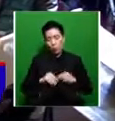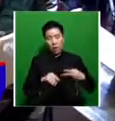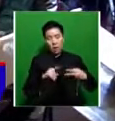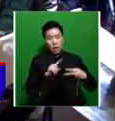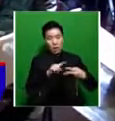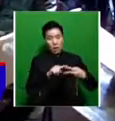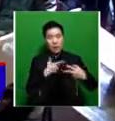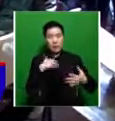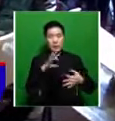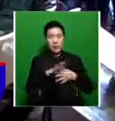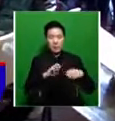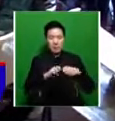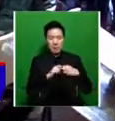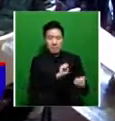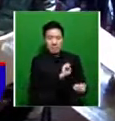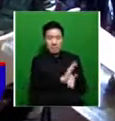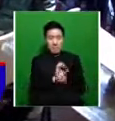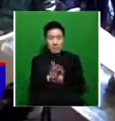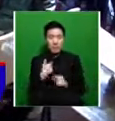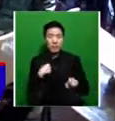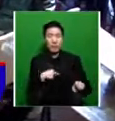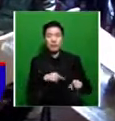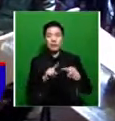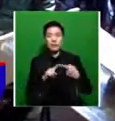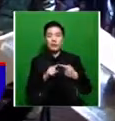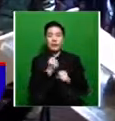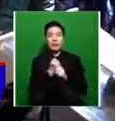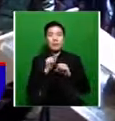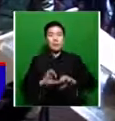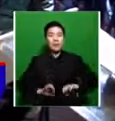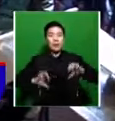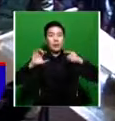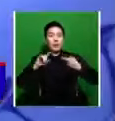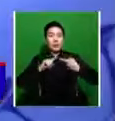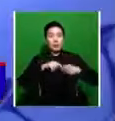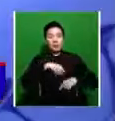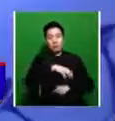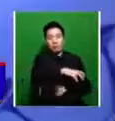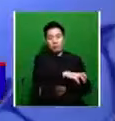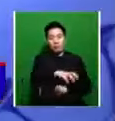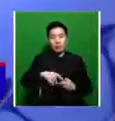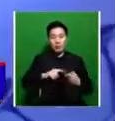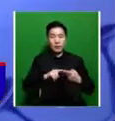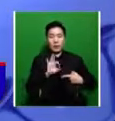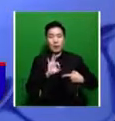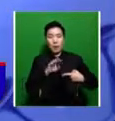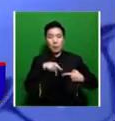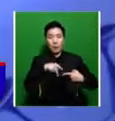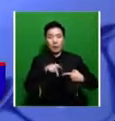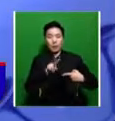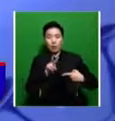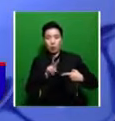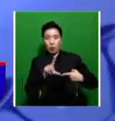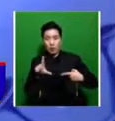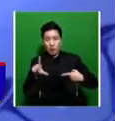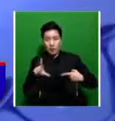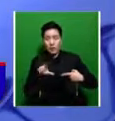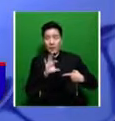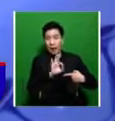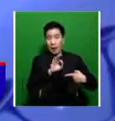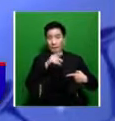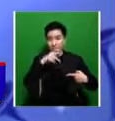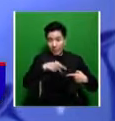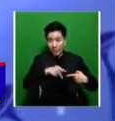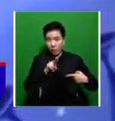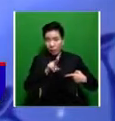ทบจากสถานการณ์นี้แบ่งเป็นส่วนงานราชการต่างๆเนี่ยจำนวน 9,002 ล้านบาทค่ะแ